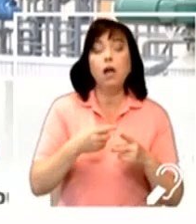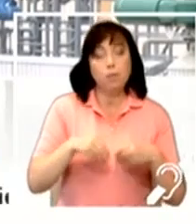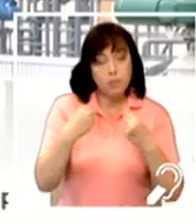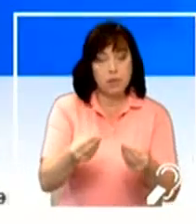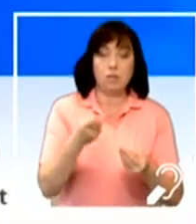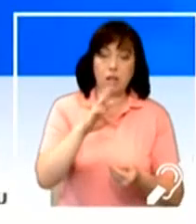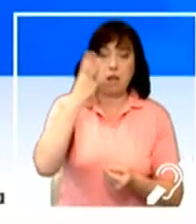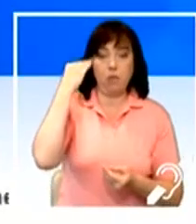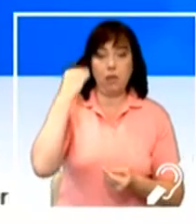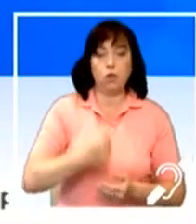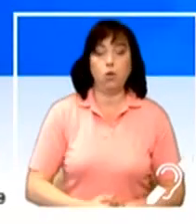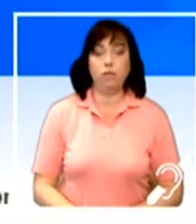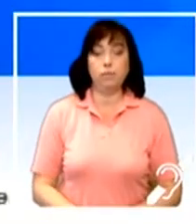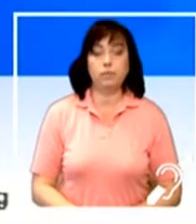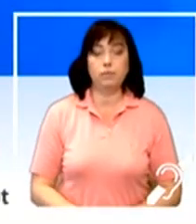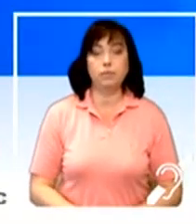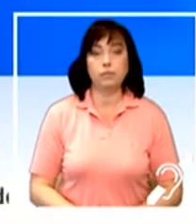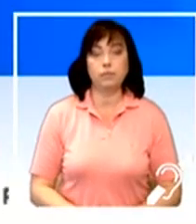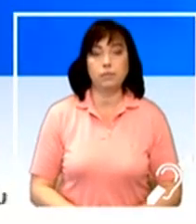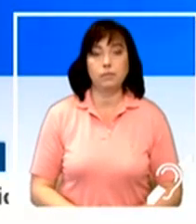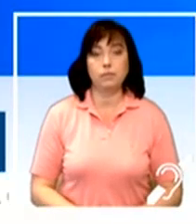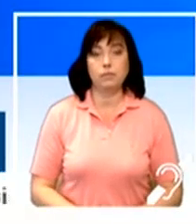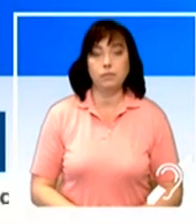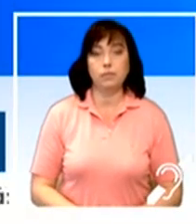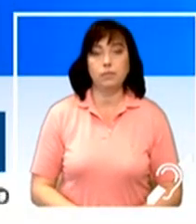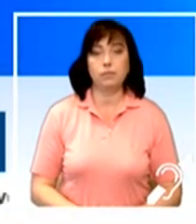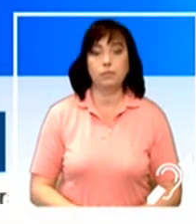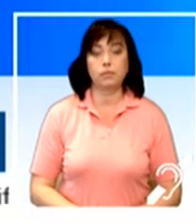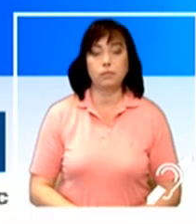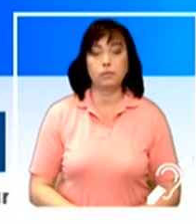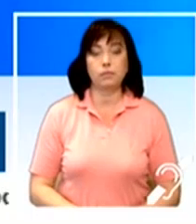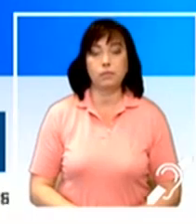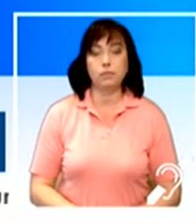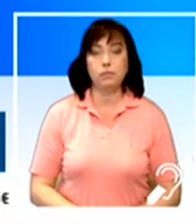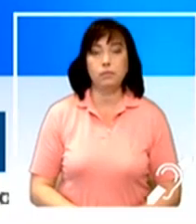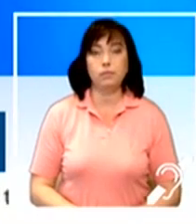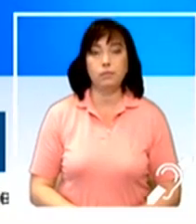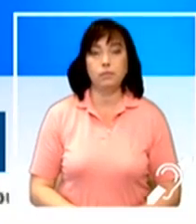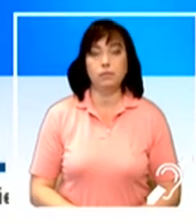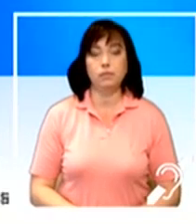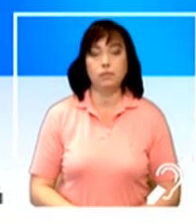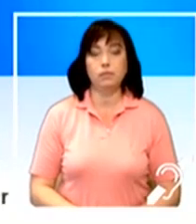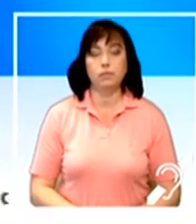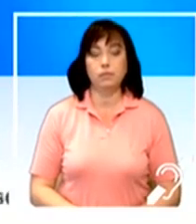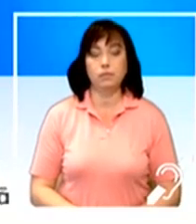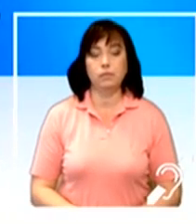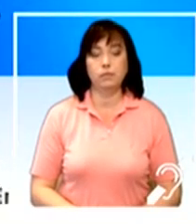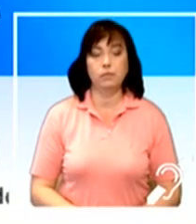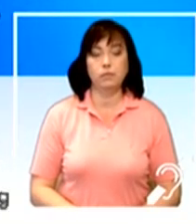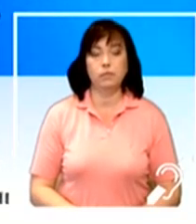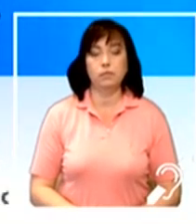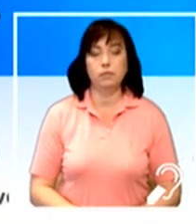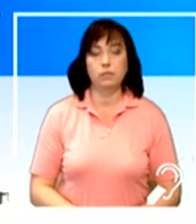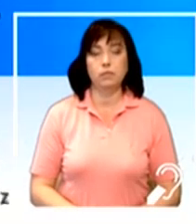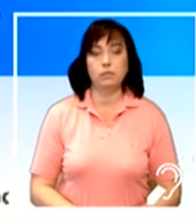Republicii Moldova. We also need to finish our homework in Europe. As regards interconnectivity, so